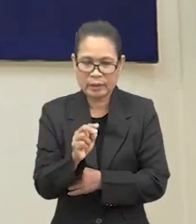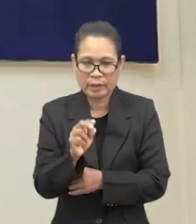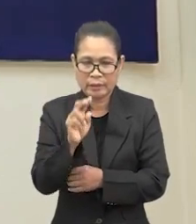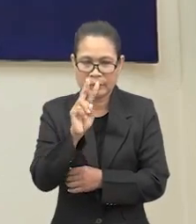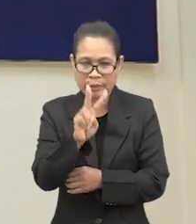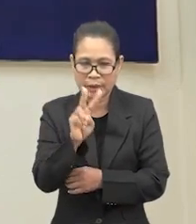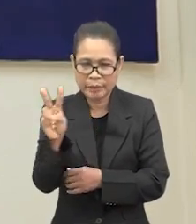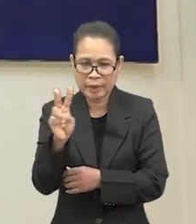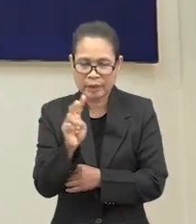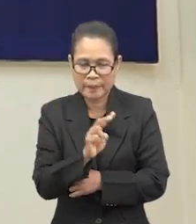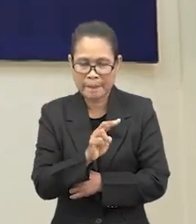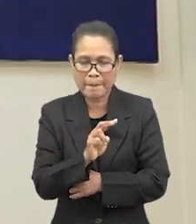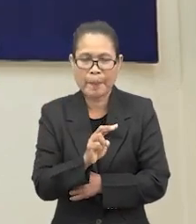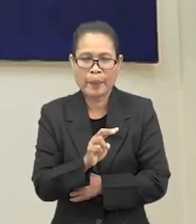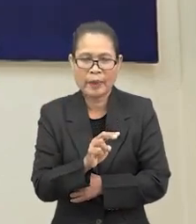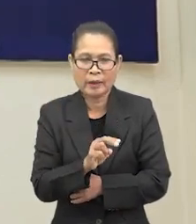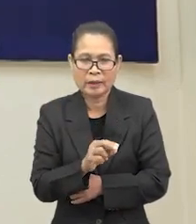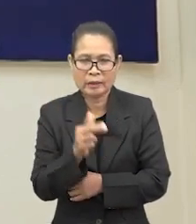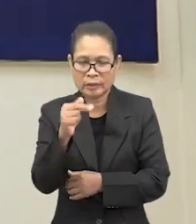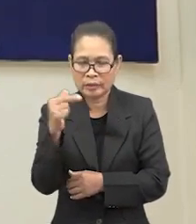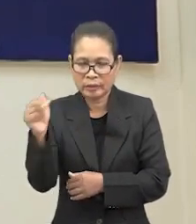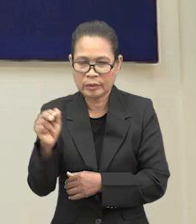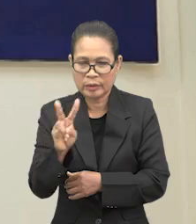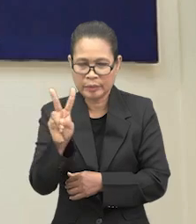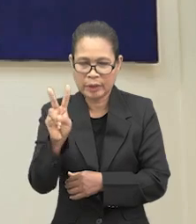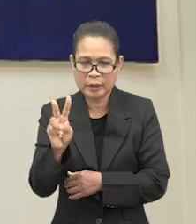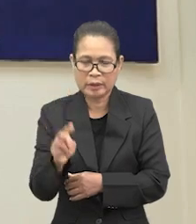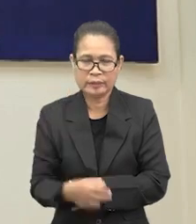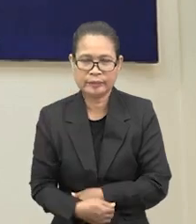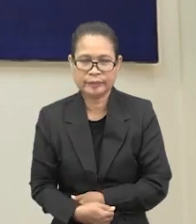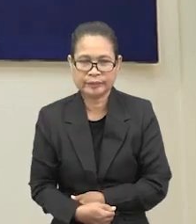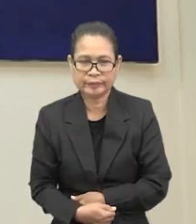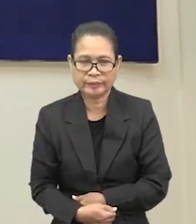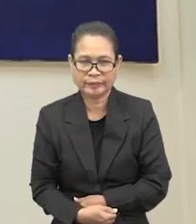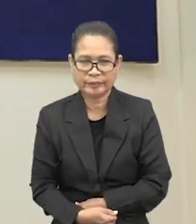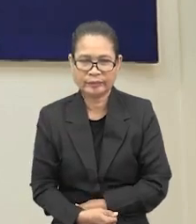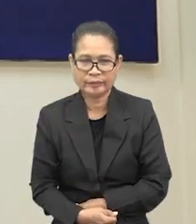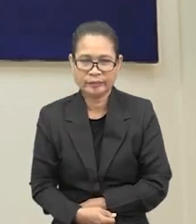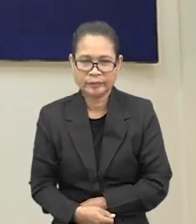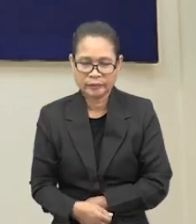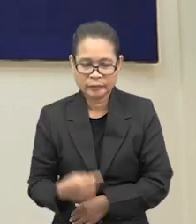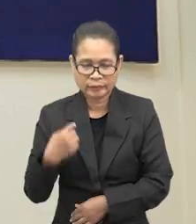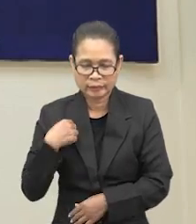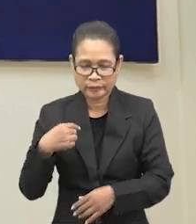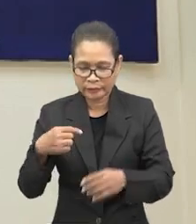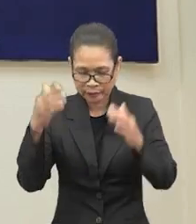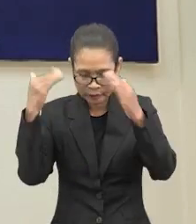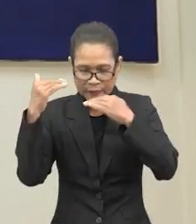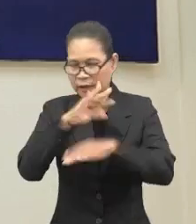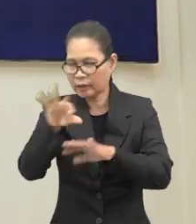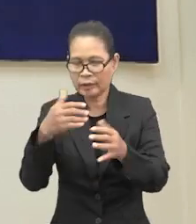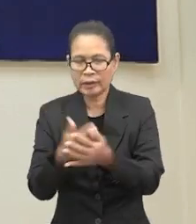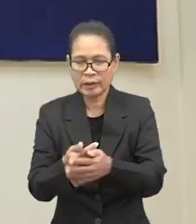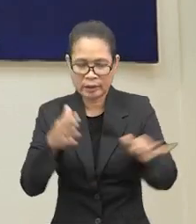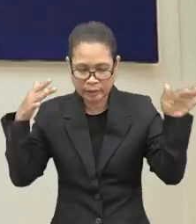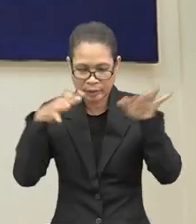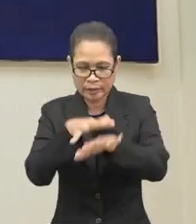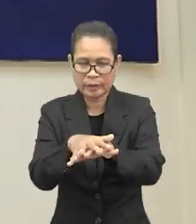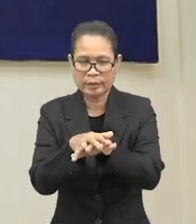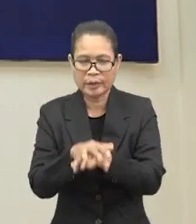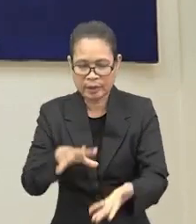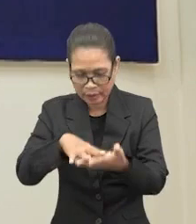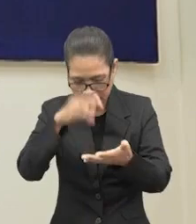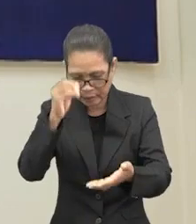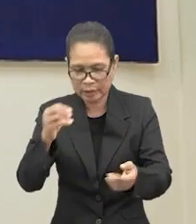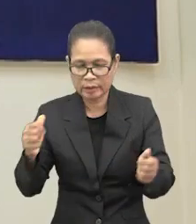phí tu đồ tùa tô tô co lệch phí chết đàm chà nẹ cừu sân khâm tha con tiếng ọc nên nâng cho rùm